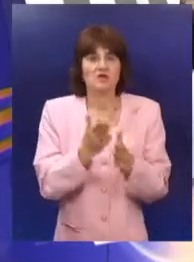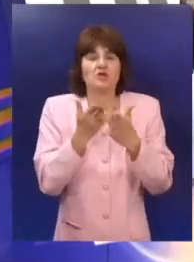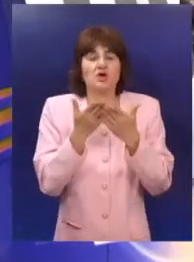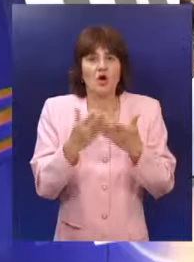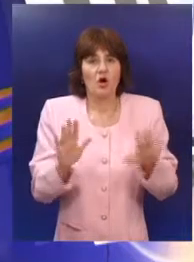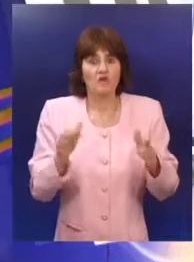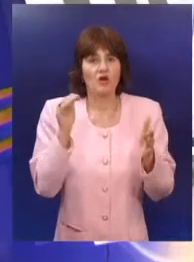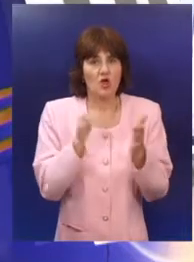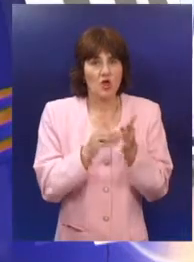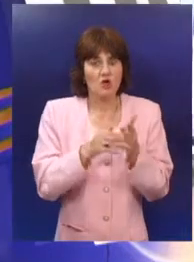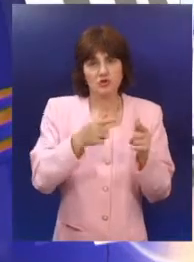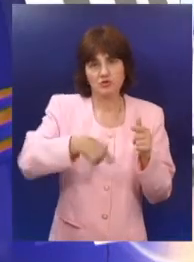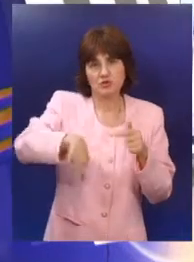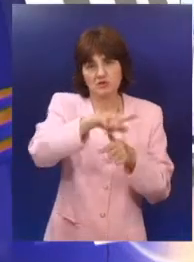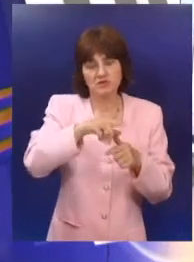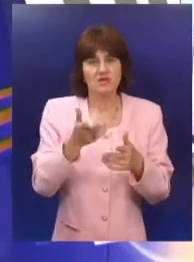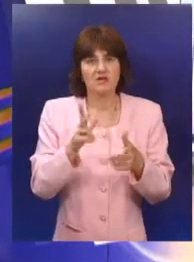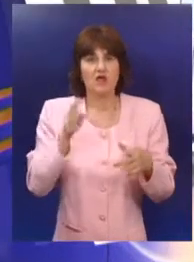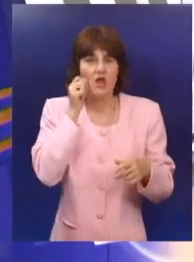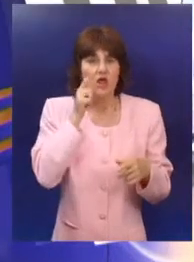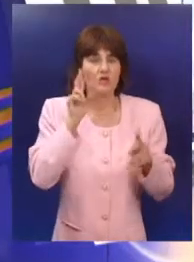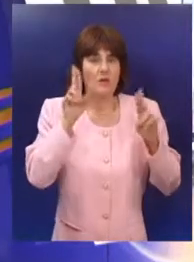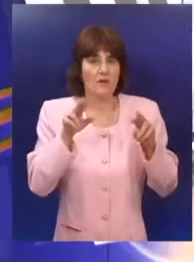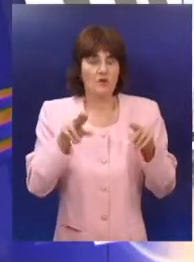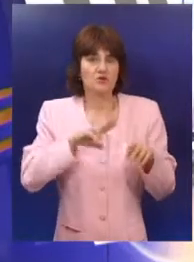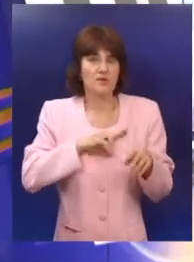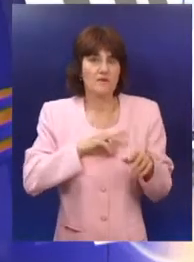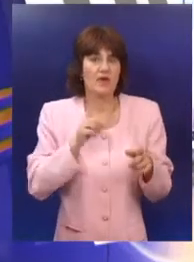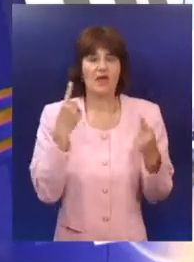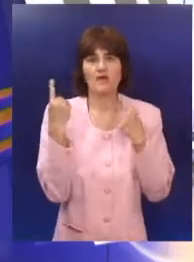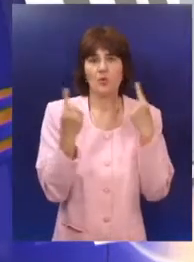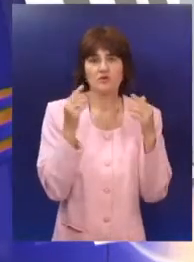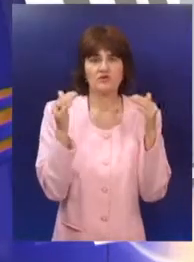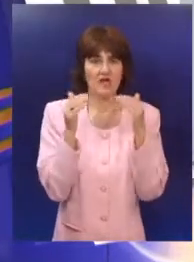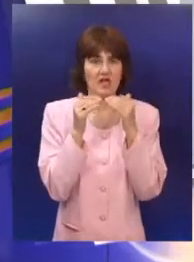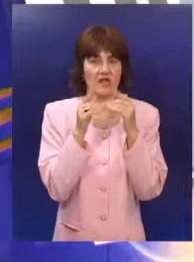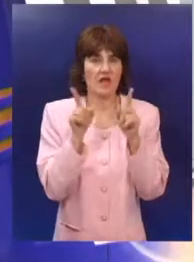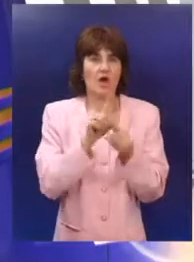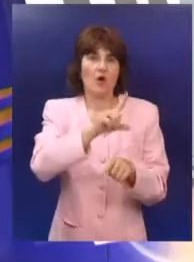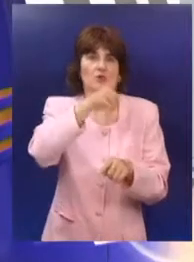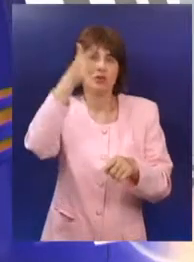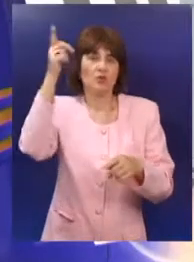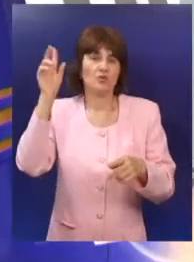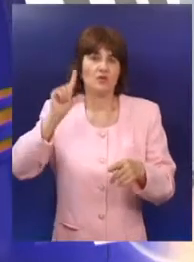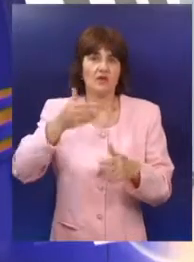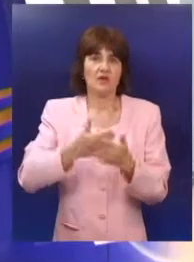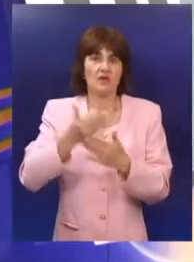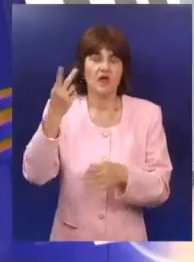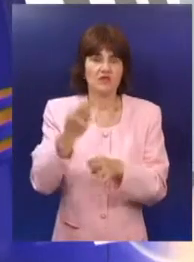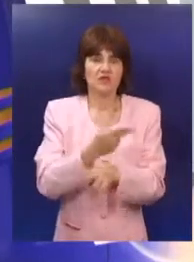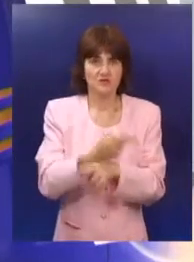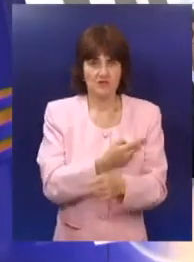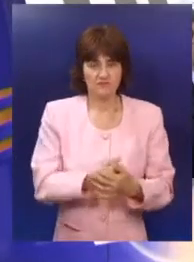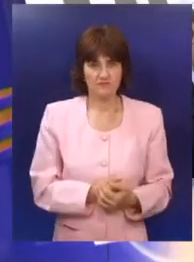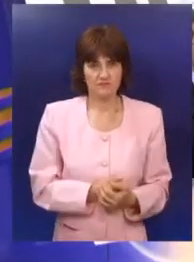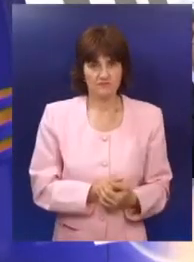otvaranjem ovog odeljenja Subotičani u stanju potrebe intenzivnog lečenja na raspolaganju imati iste uslove kao bilo gde u zemljama Zapadne Evrope.